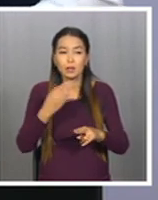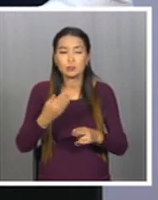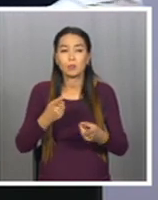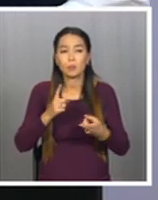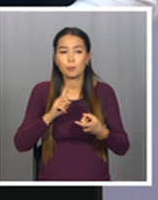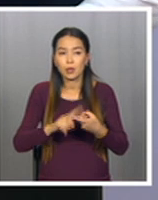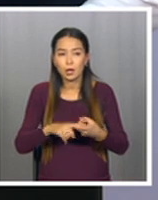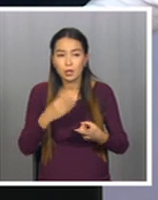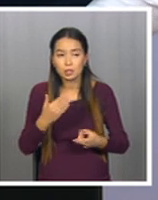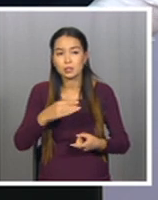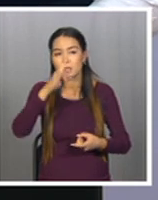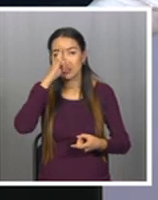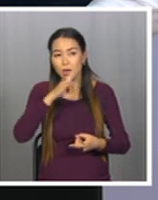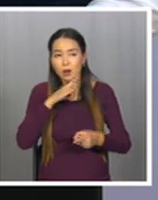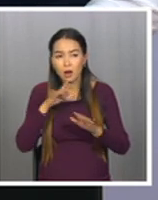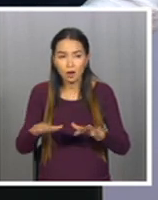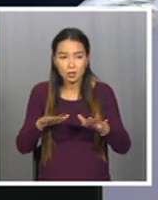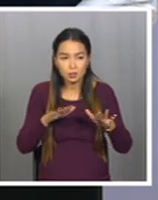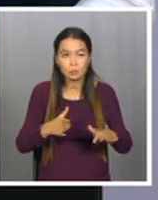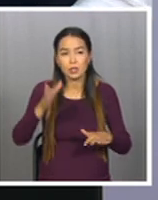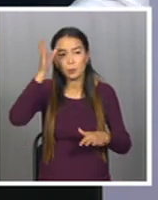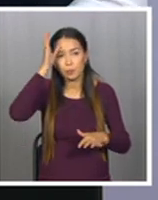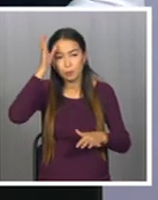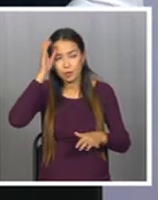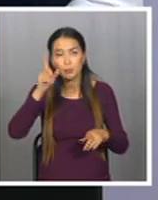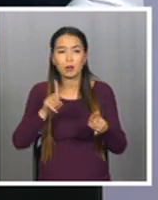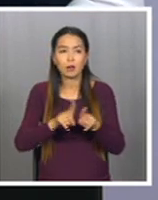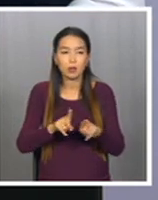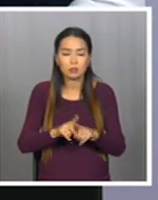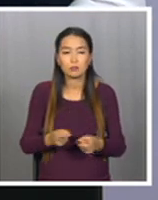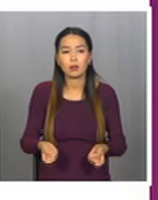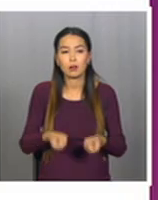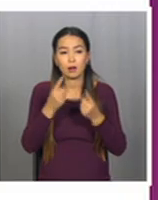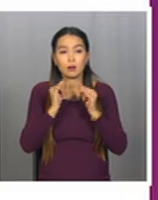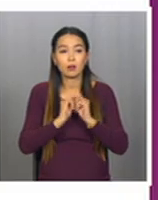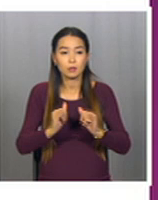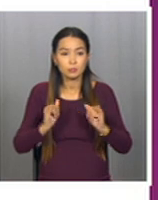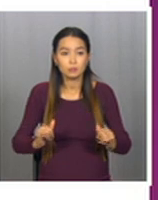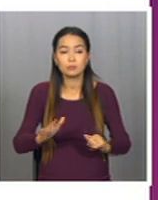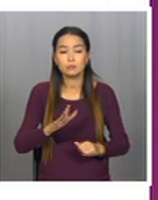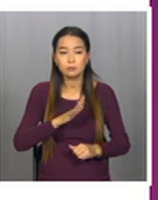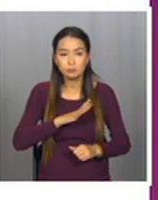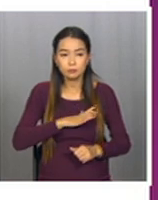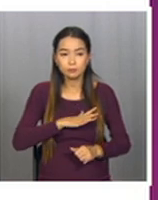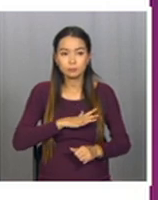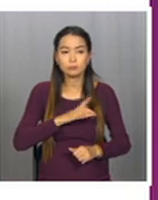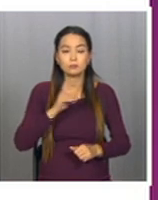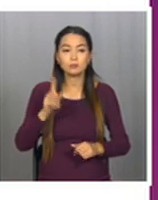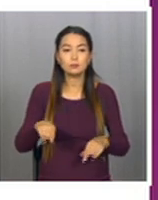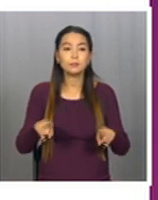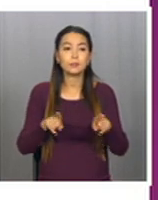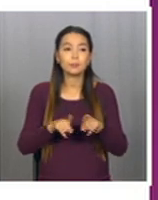байланысты қазақ жерінде ғылым ғұламалары қалыптаса бастады. Олар да дінді